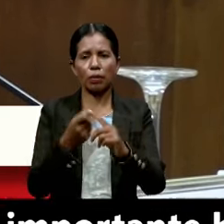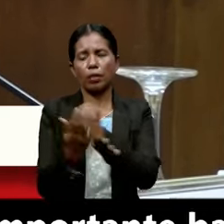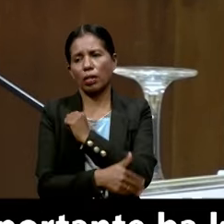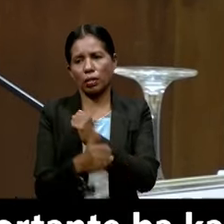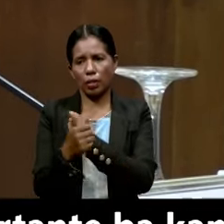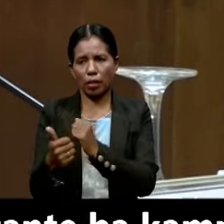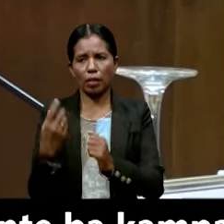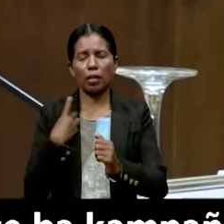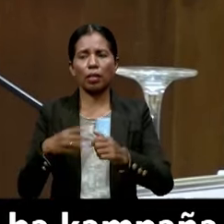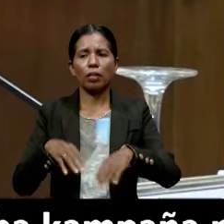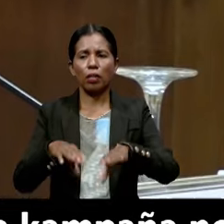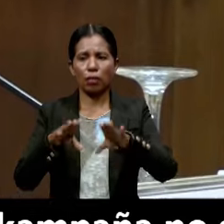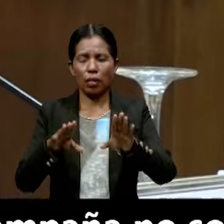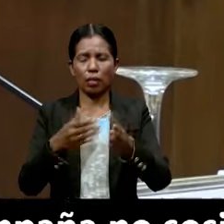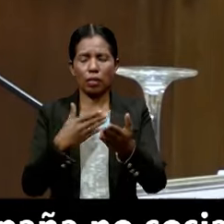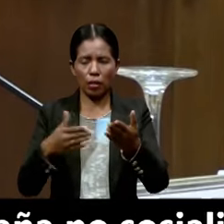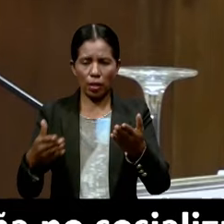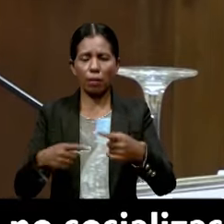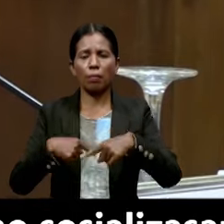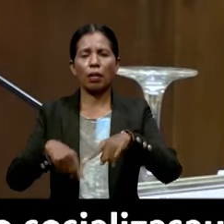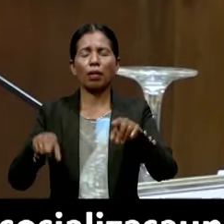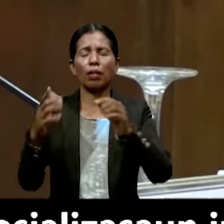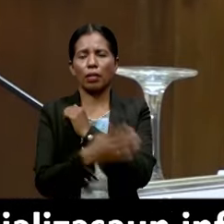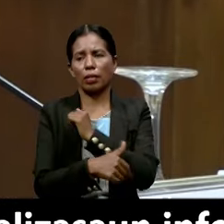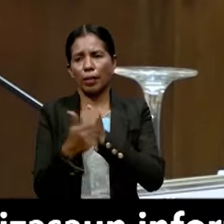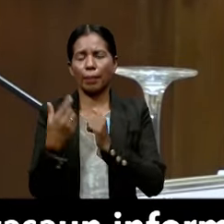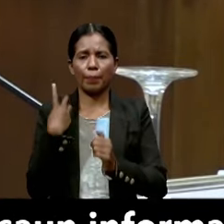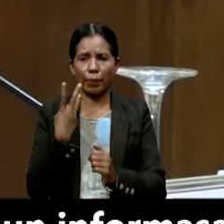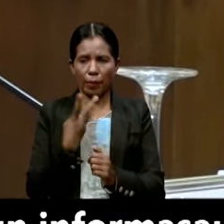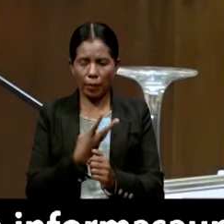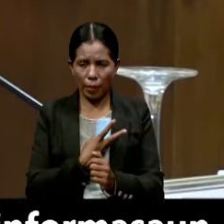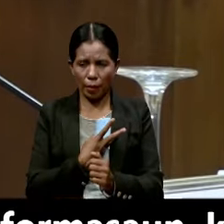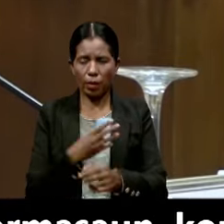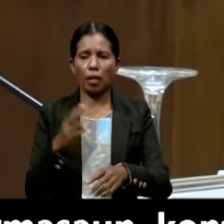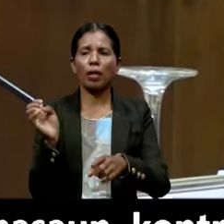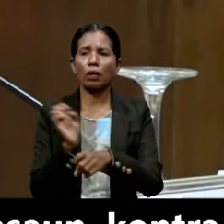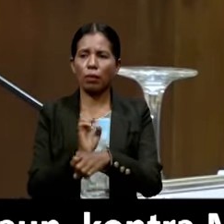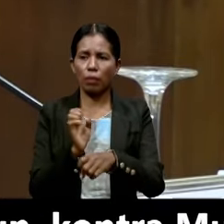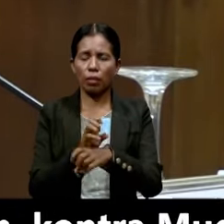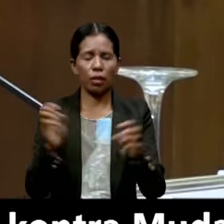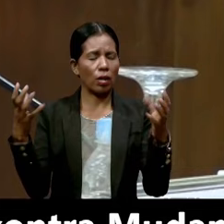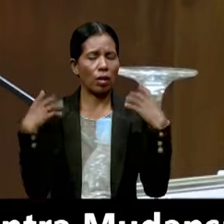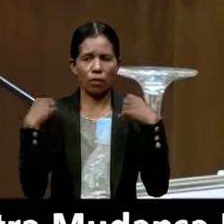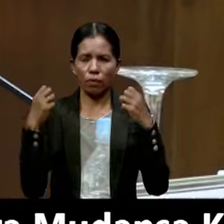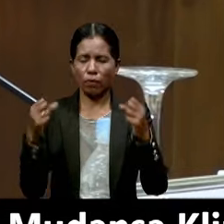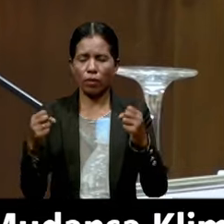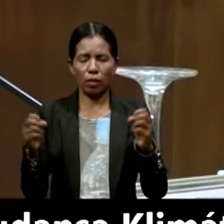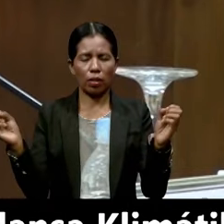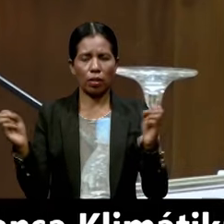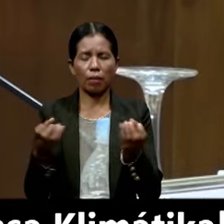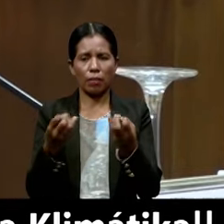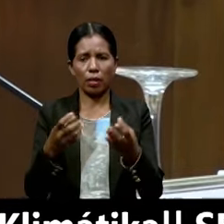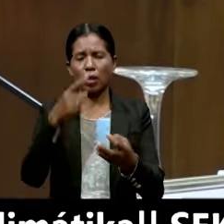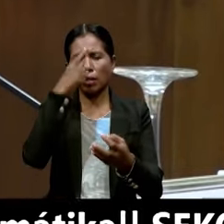ita paan sa sama railiur. En cuanto ida ne acontece, ita nine ekonomia ne la forte y la sustentable, tamba sa